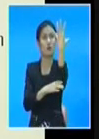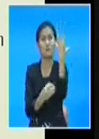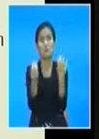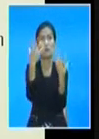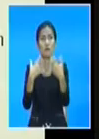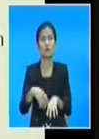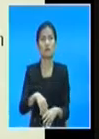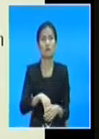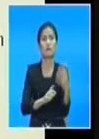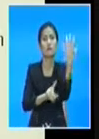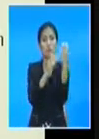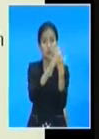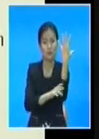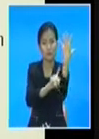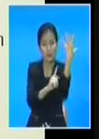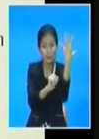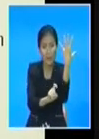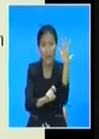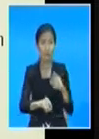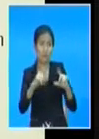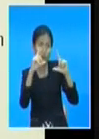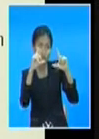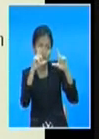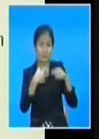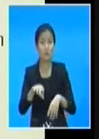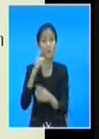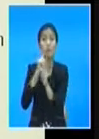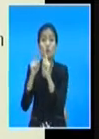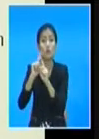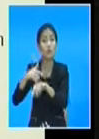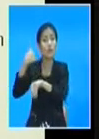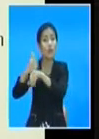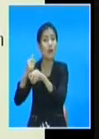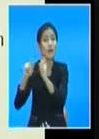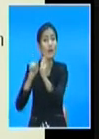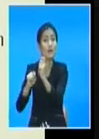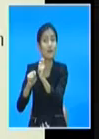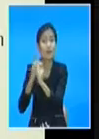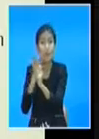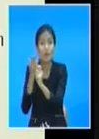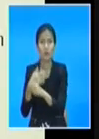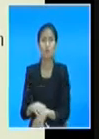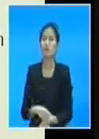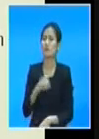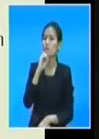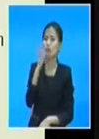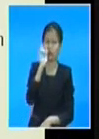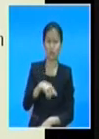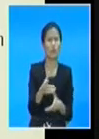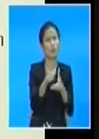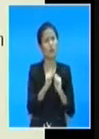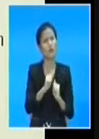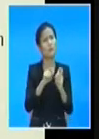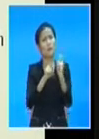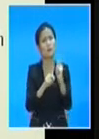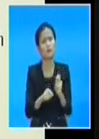าที่อำเภอในอำเภอก็บอกว่าไปปรึกษาป่าไม้อำเภอป่าไม้อำเภอบอกต้องขออนุญาตโอ้ยุ่งยากมากโอ้ยผม